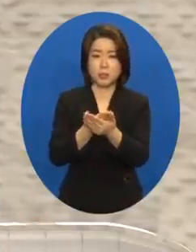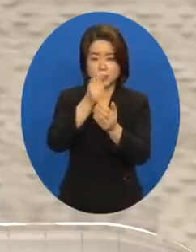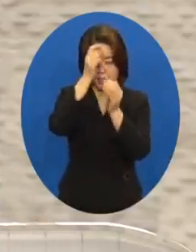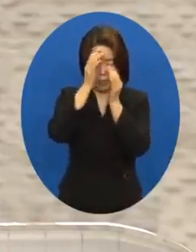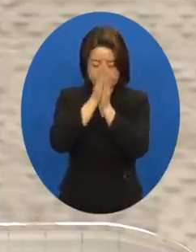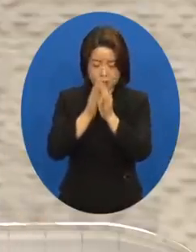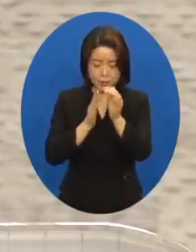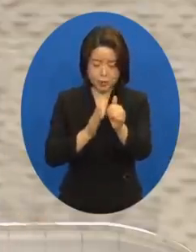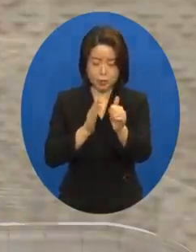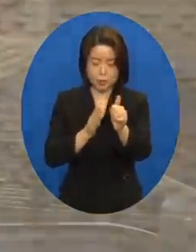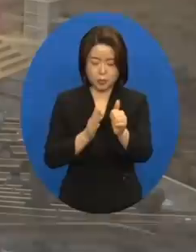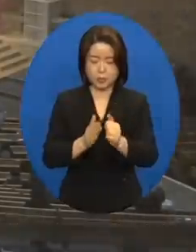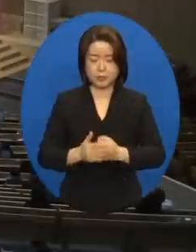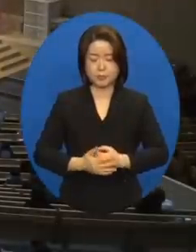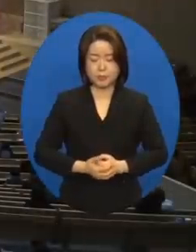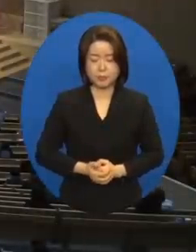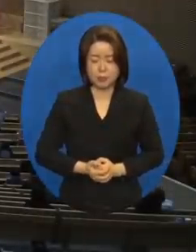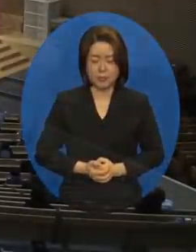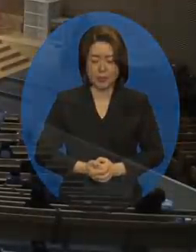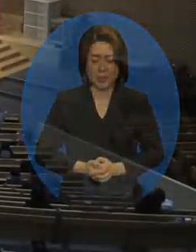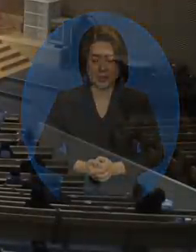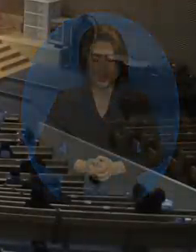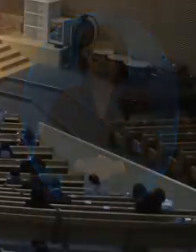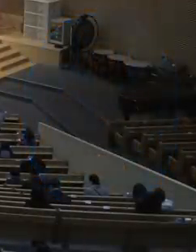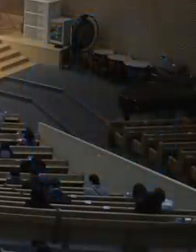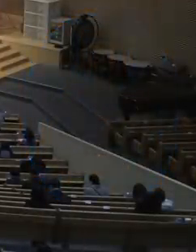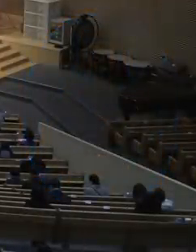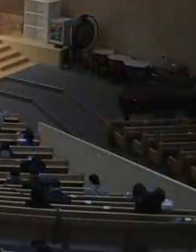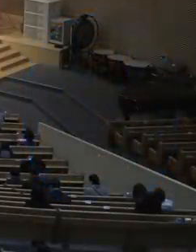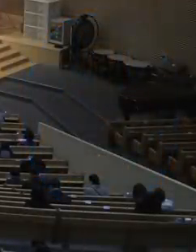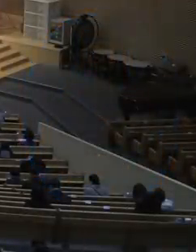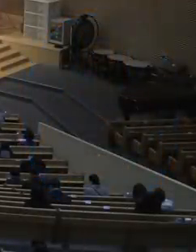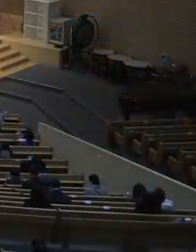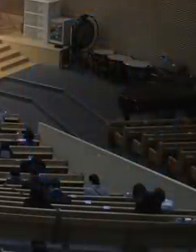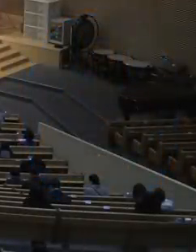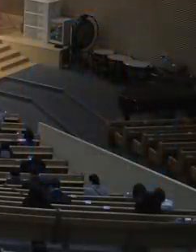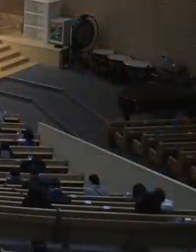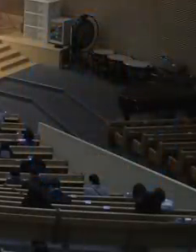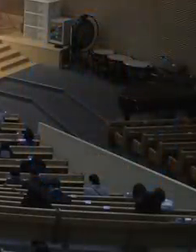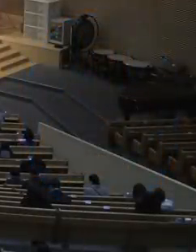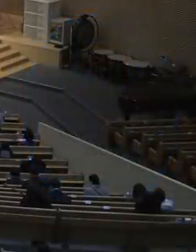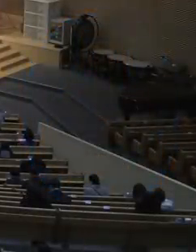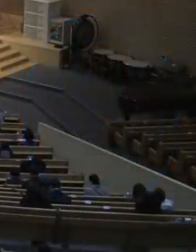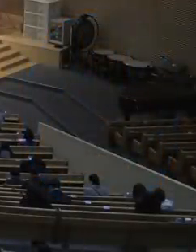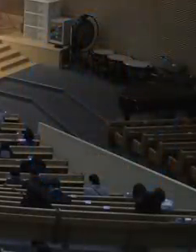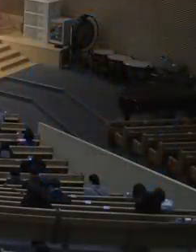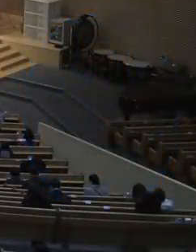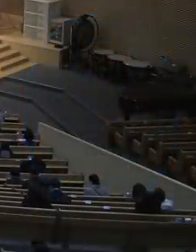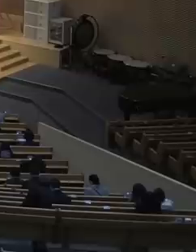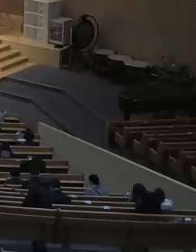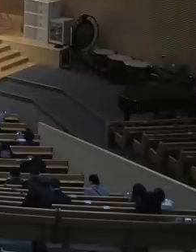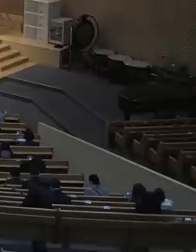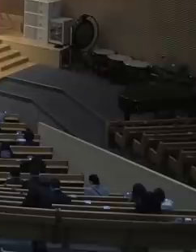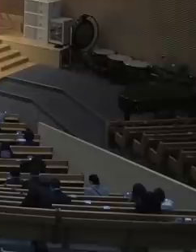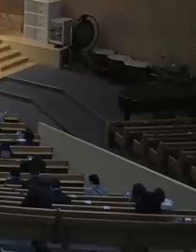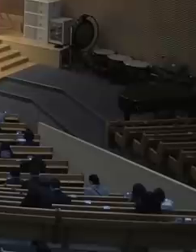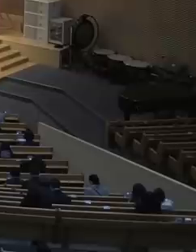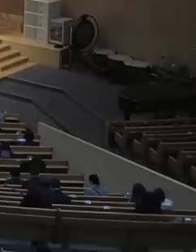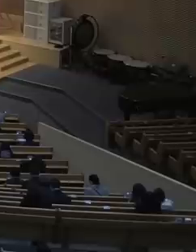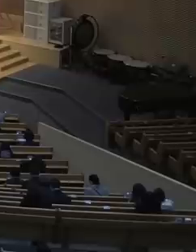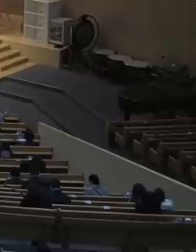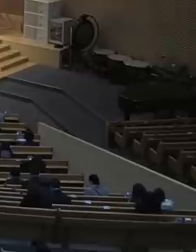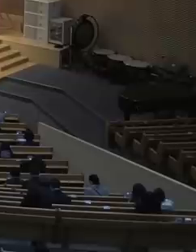기도합시다 은혜와 사랑이 숨 안 하신 아버지 하나님 놀라우신 하나님의 은혜 어 하나님의 역사를 감사하구요